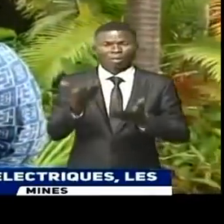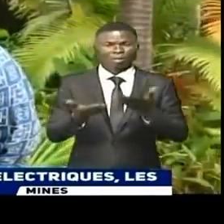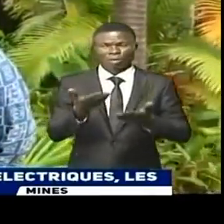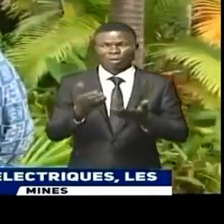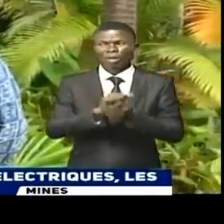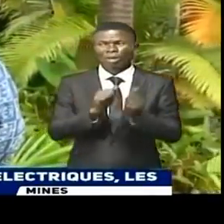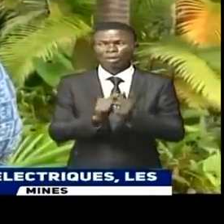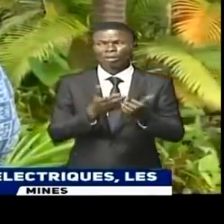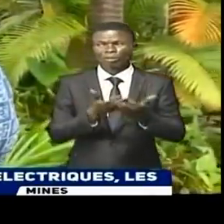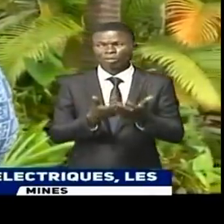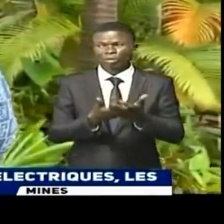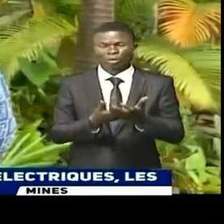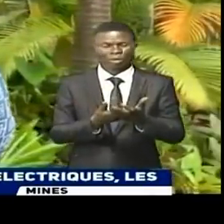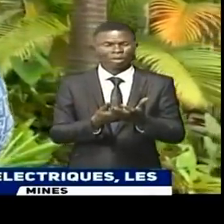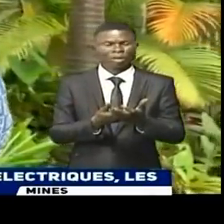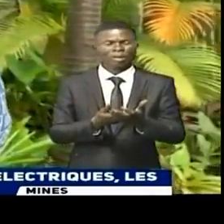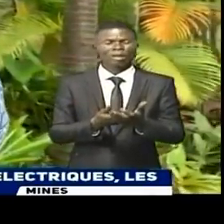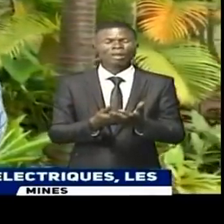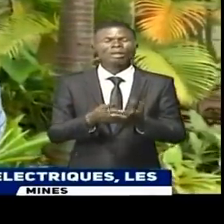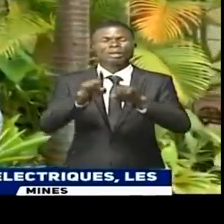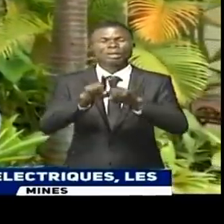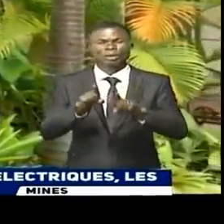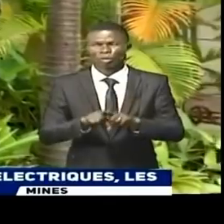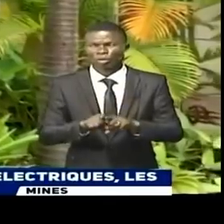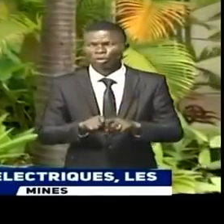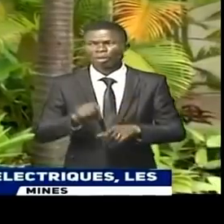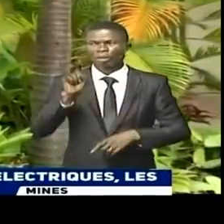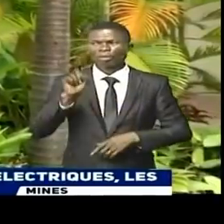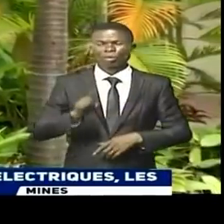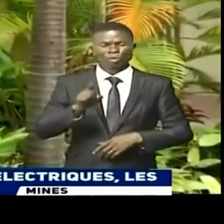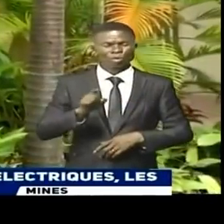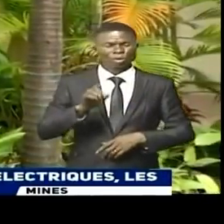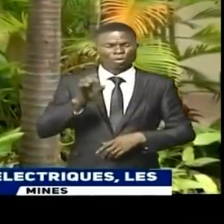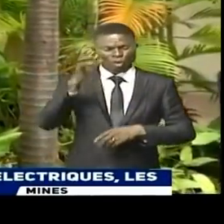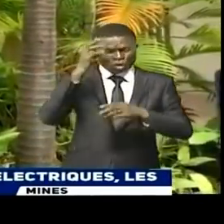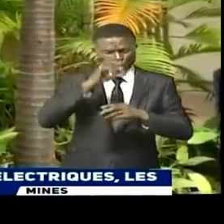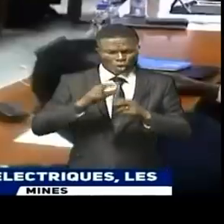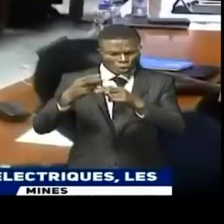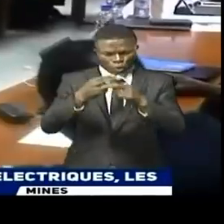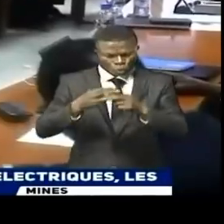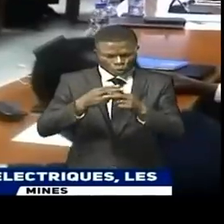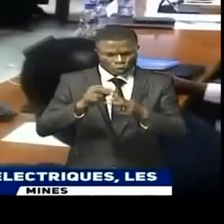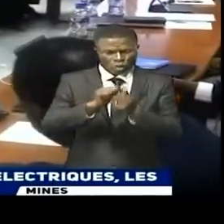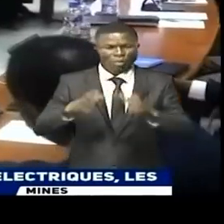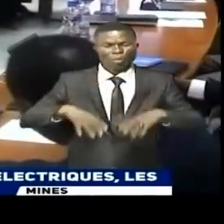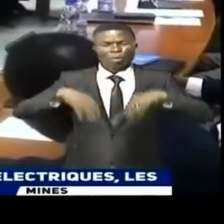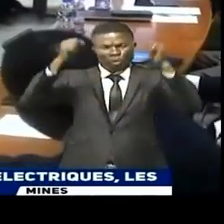sur la fed qui peut être suivie pour la réalisation